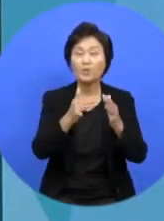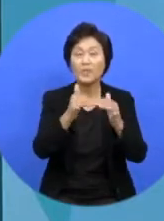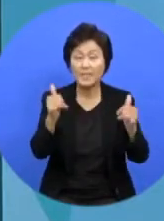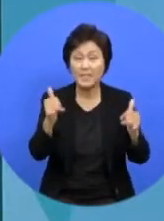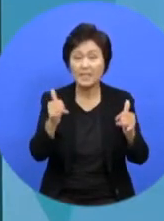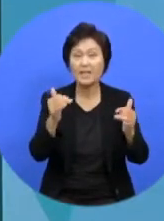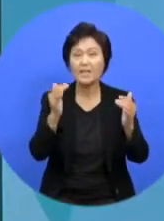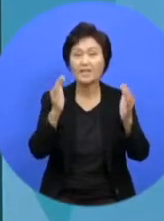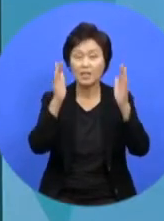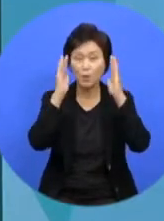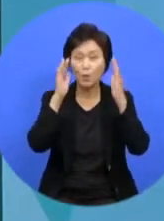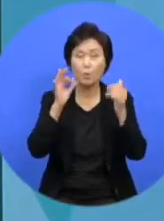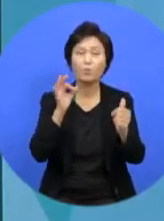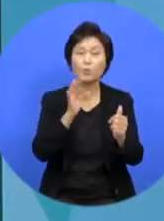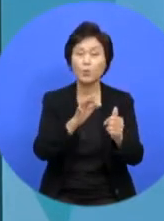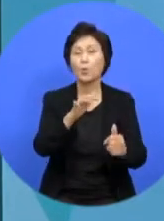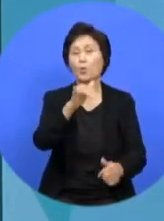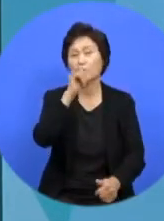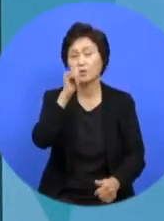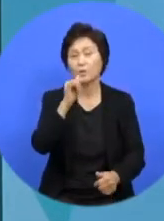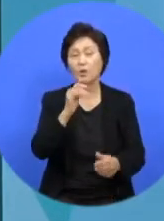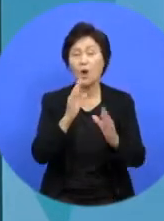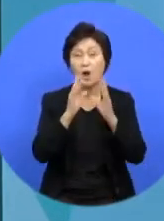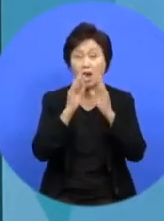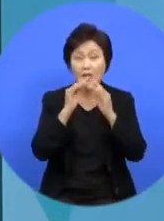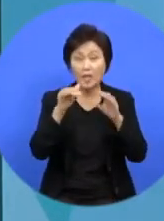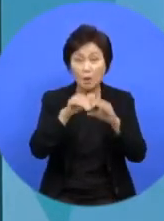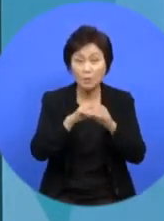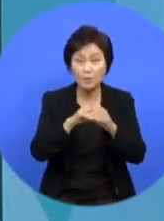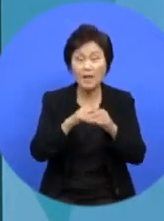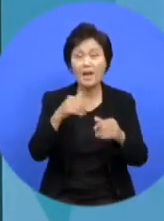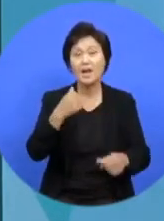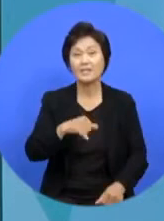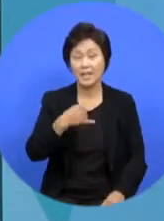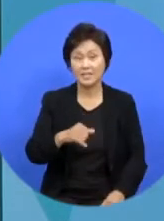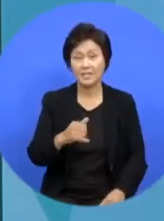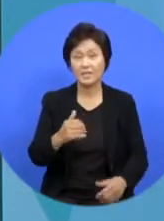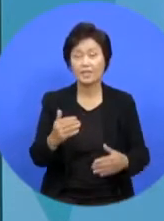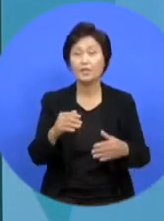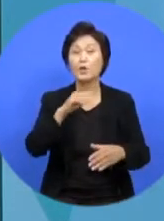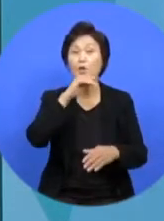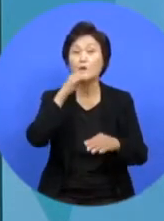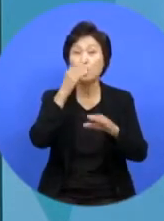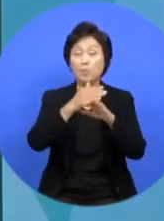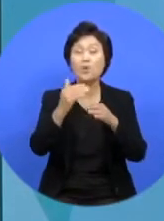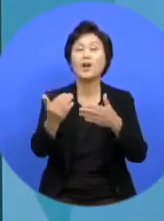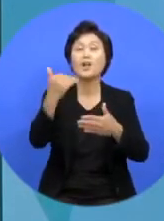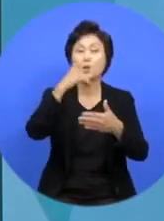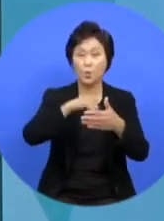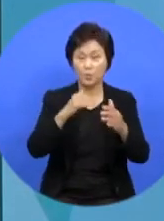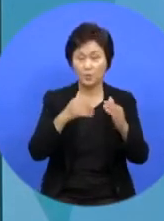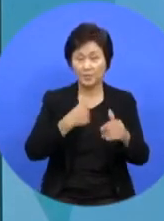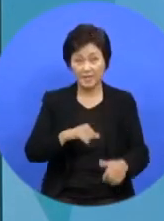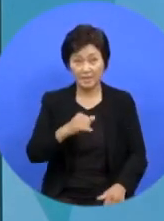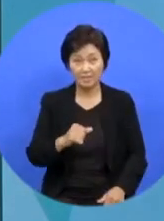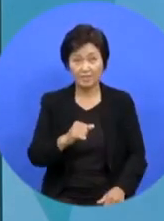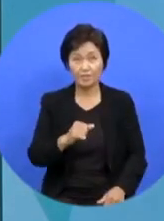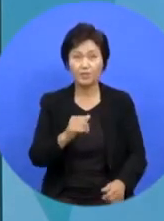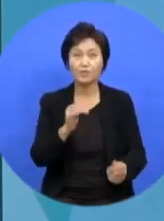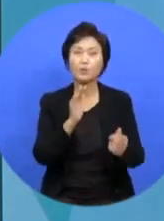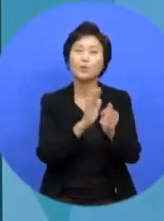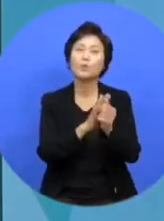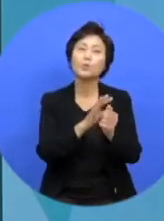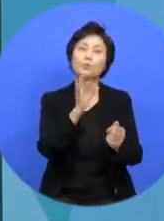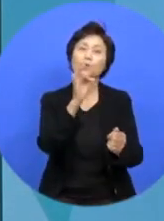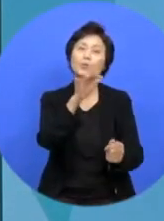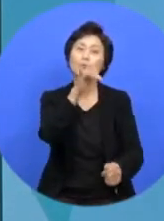네. 다문화 자녀 장학금도 있고 네. 탈북자 자녀 장학금도 있는데 그 한 번에